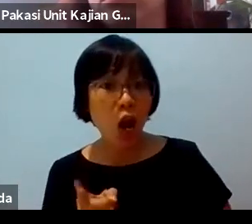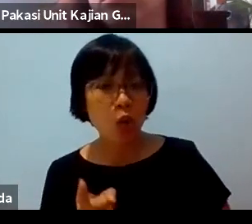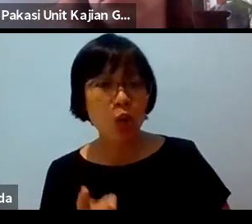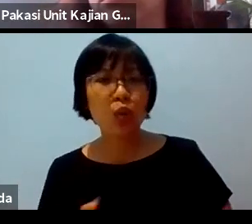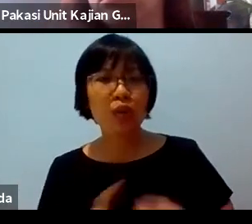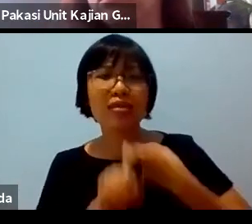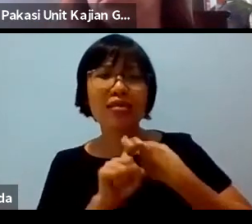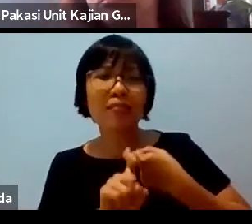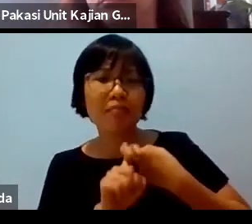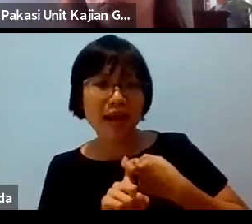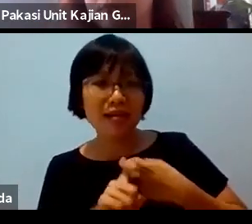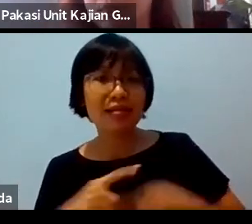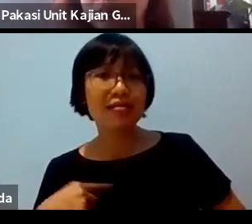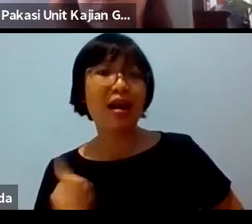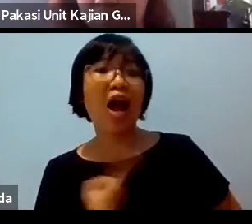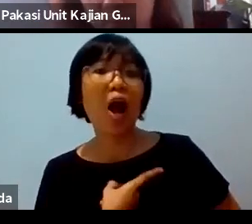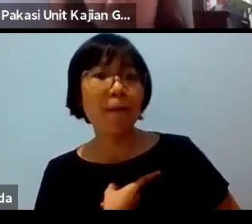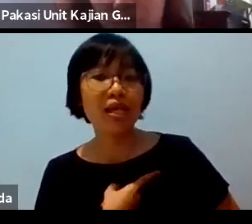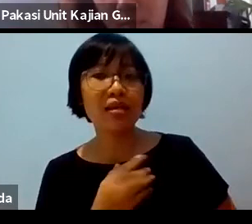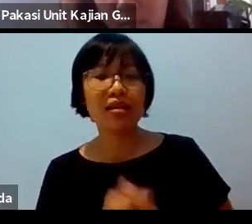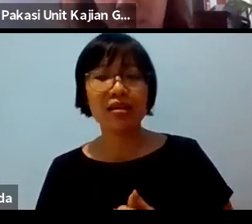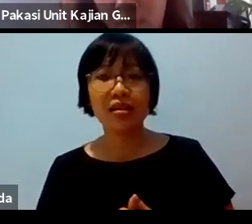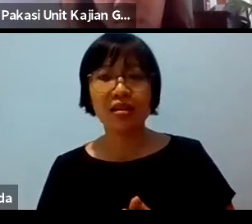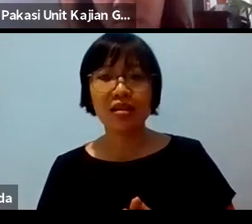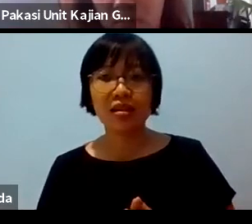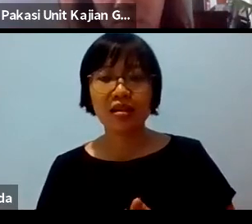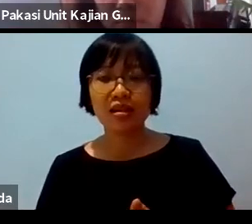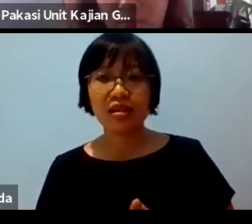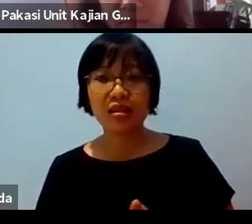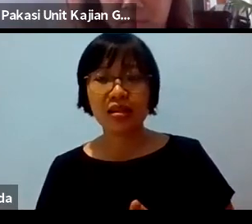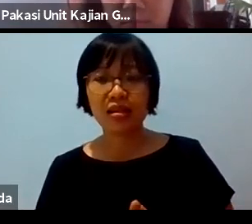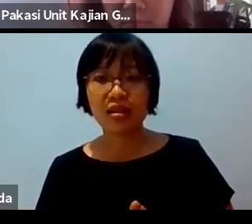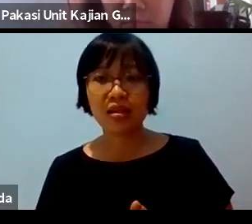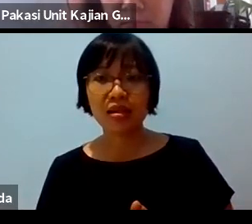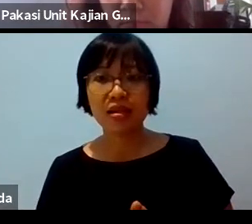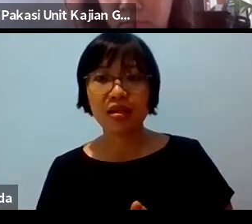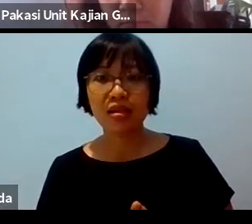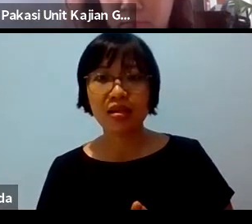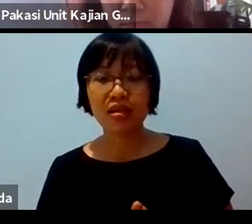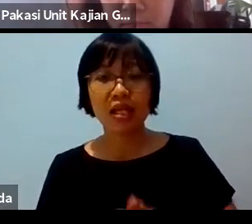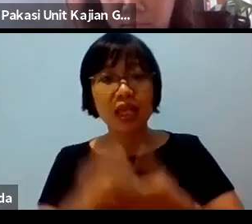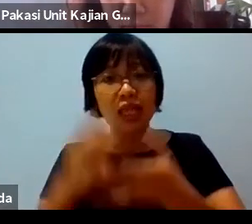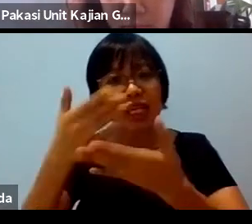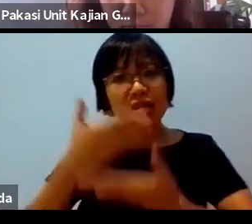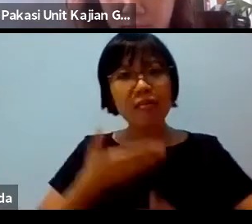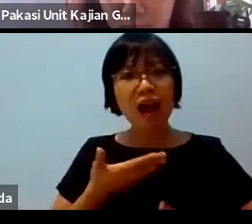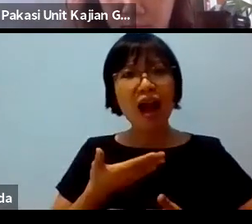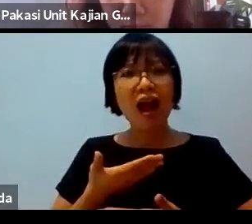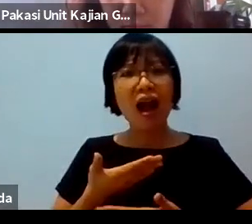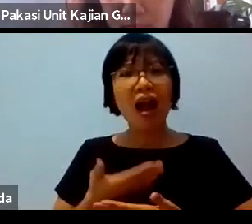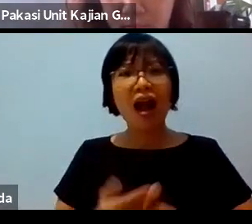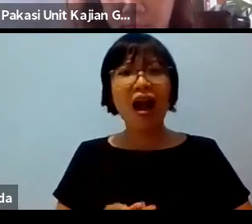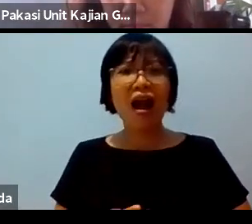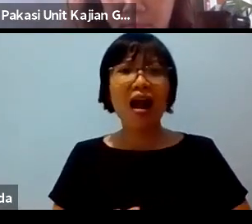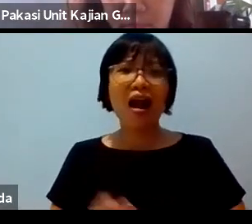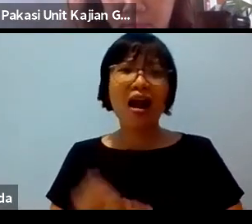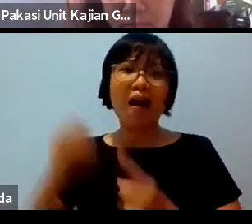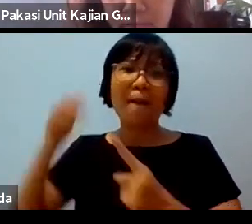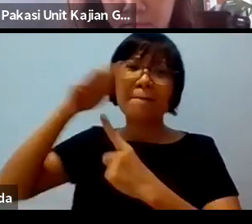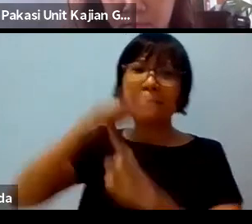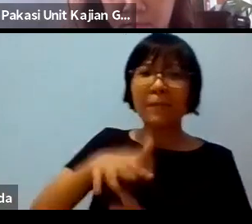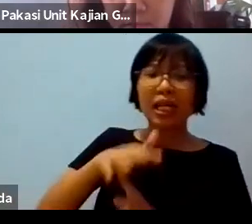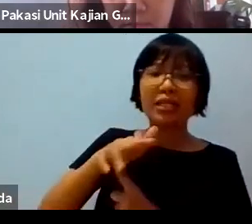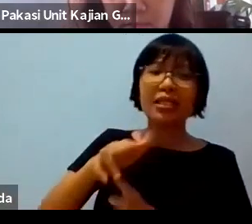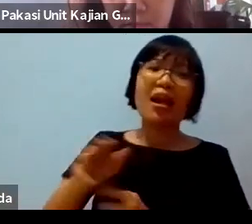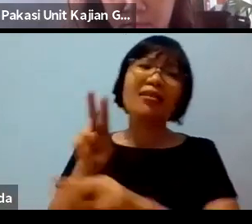yang suaminya atau berada di Unipa kemudian terjadi pelecehan seks. Ini sahabat kami yang harus